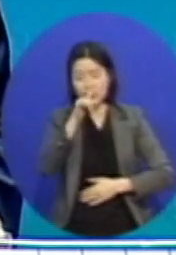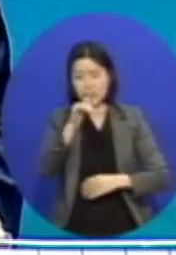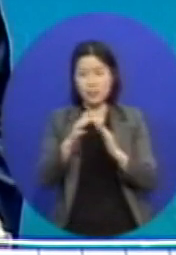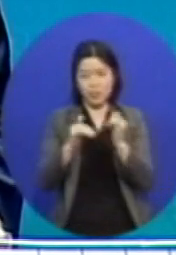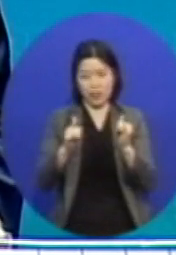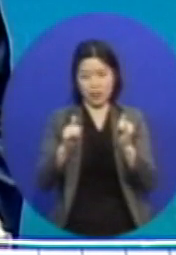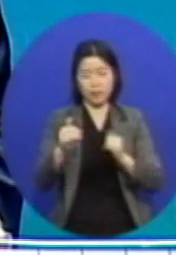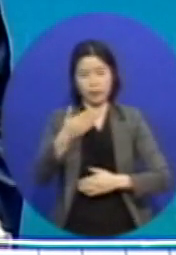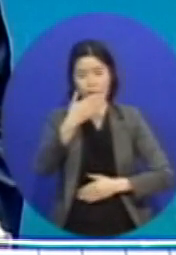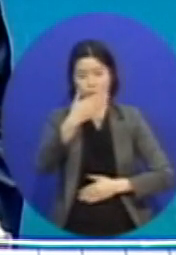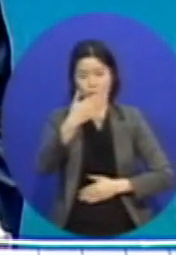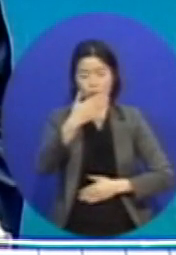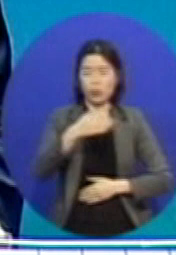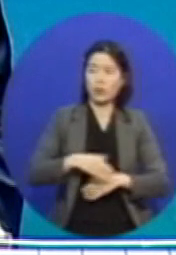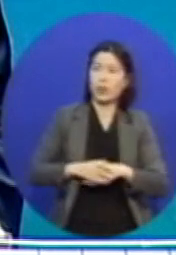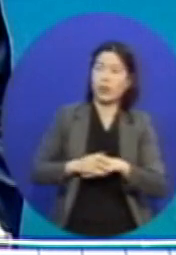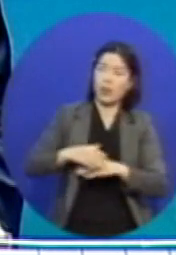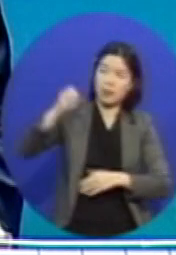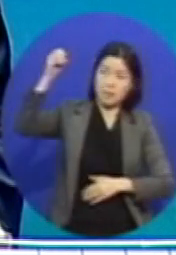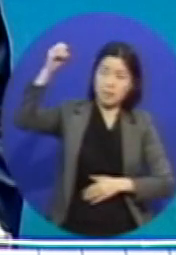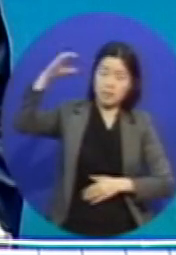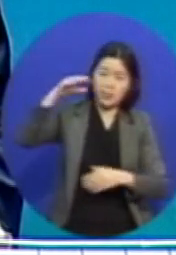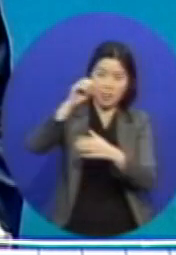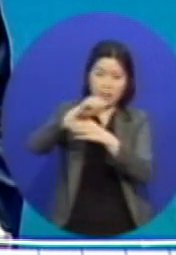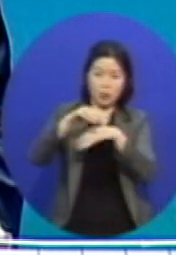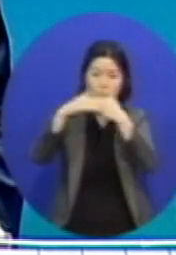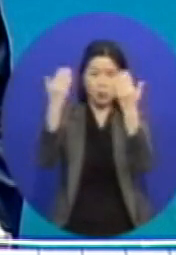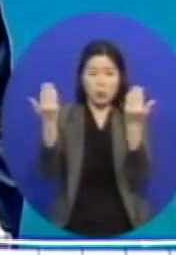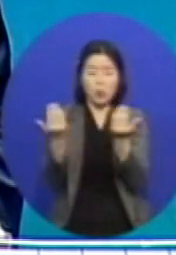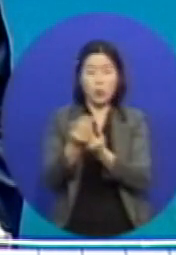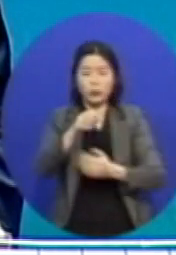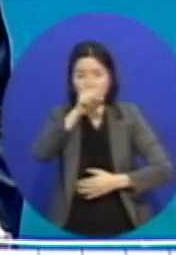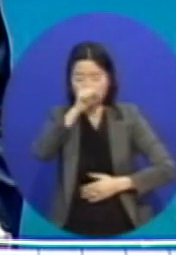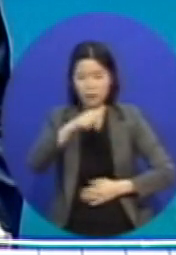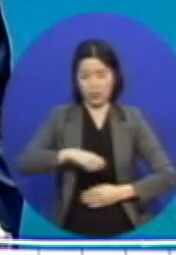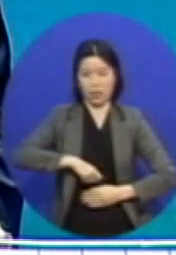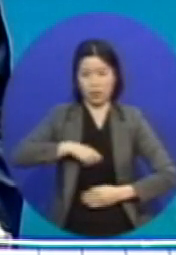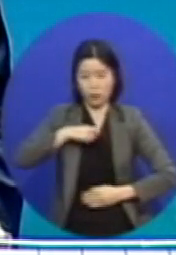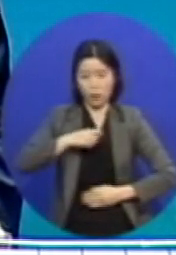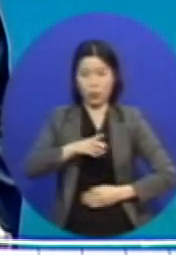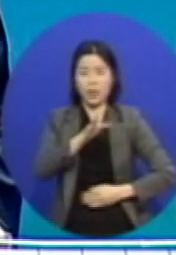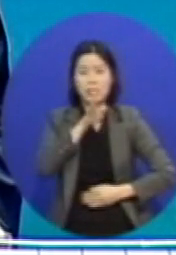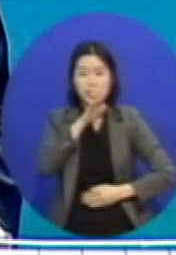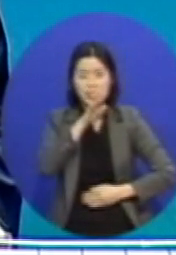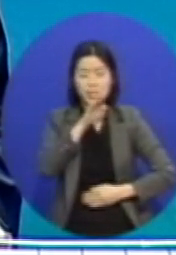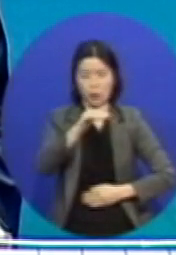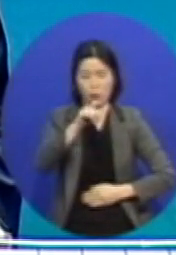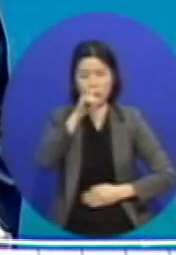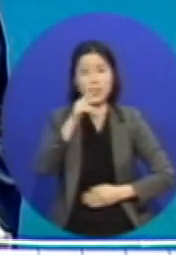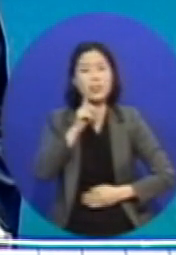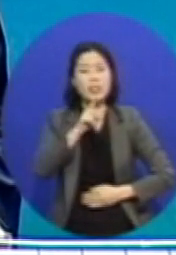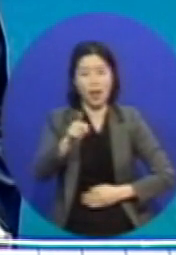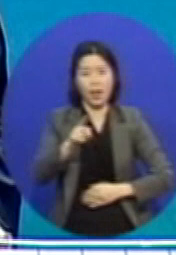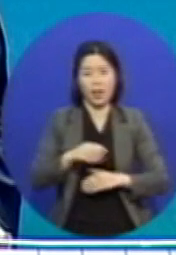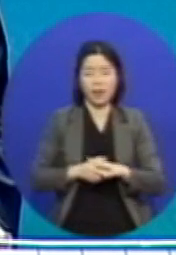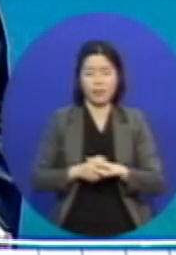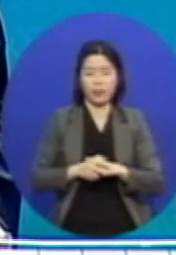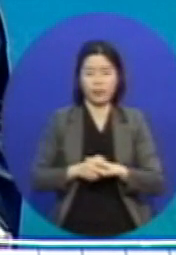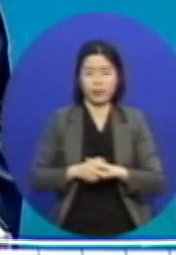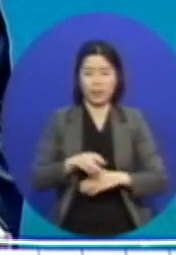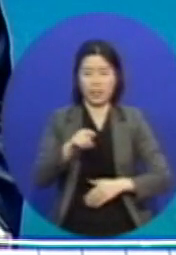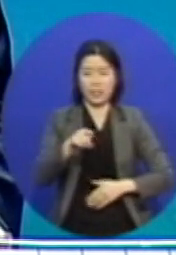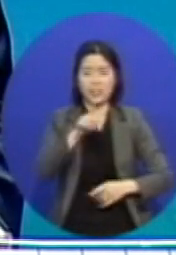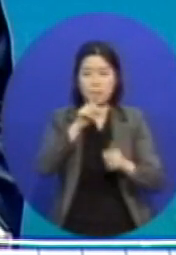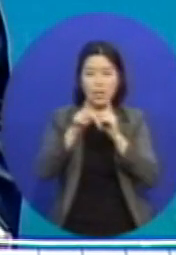말씀에 보니까 빛의 열매는 모든 착함과 의로움과 진실함 에 있느니라 이